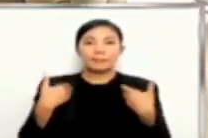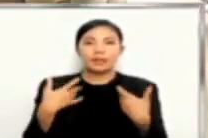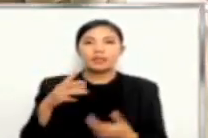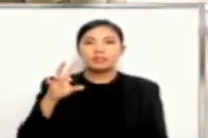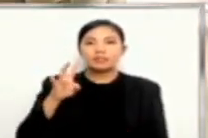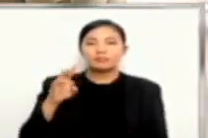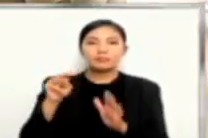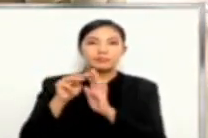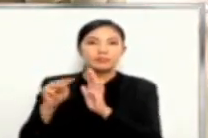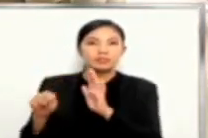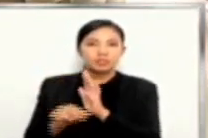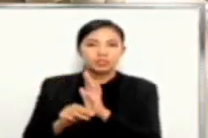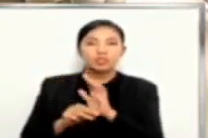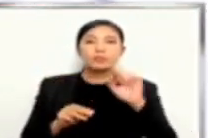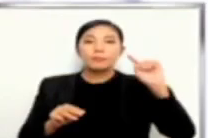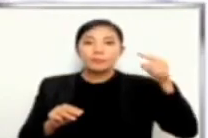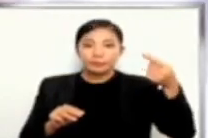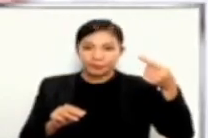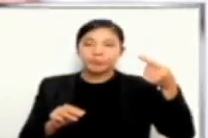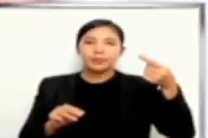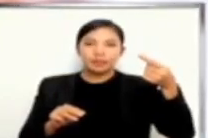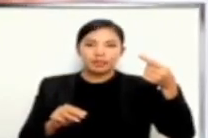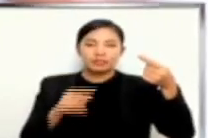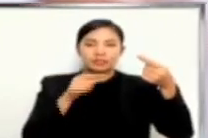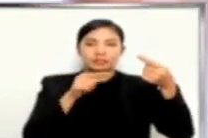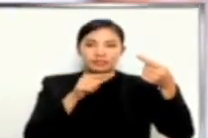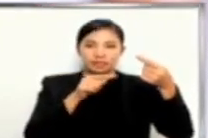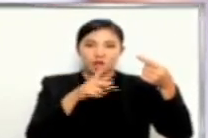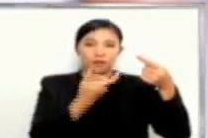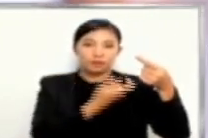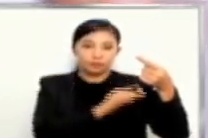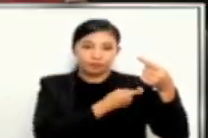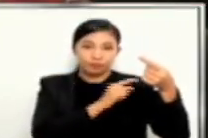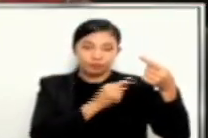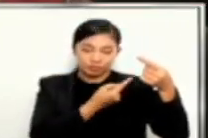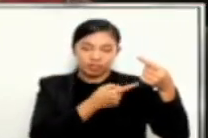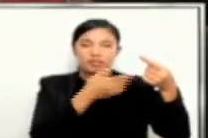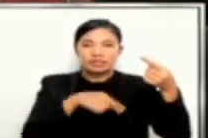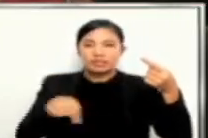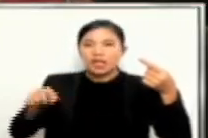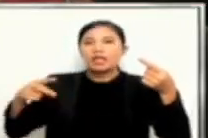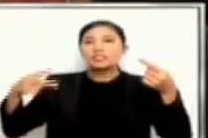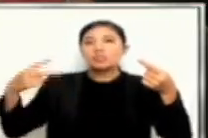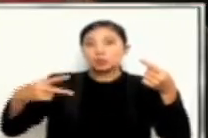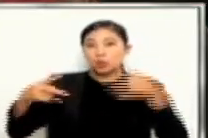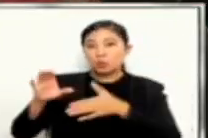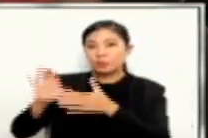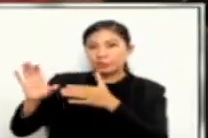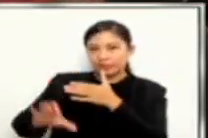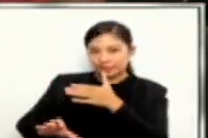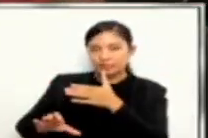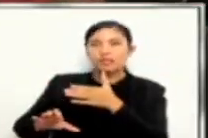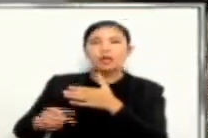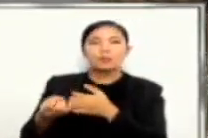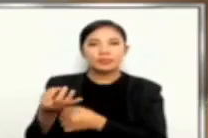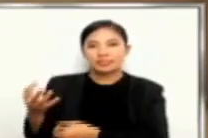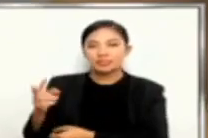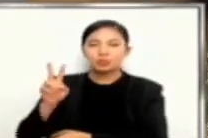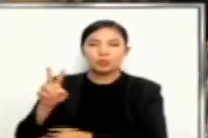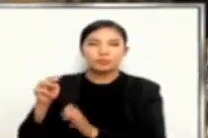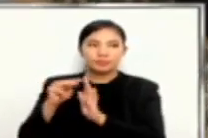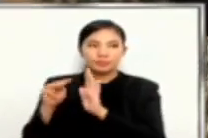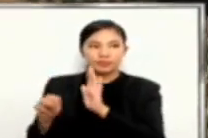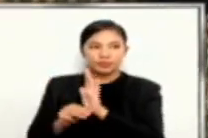milyon naman ang fully vaccinated. Nitong Lunes, ika-10 milyong dose ang natanggap ng 74-anyos na taga-Valenzuela na si